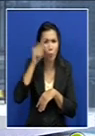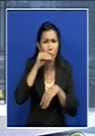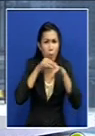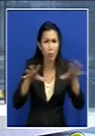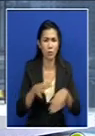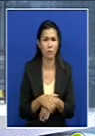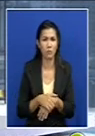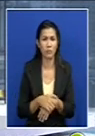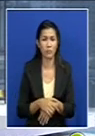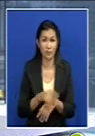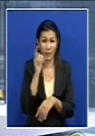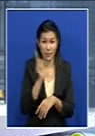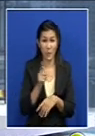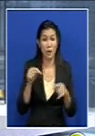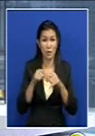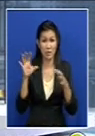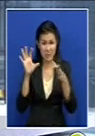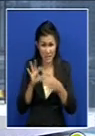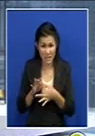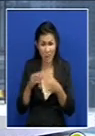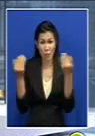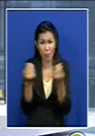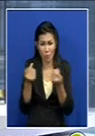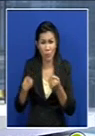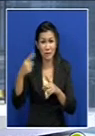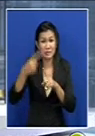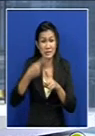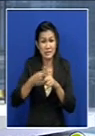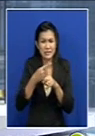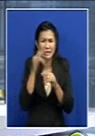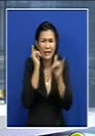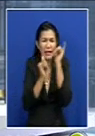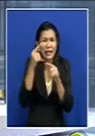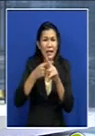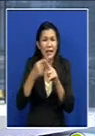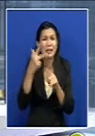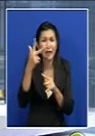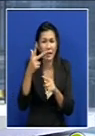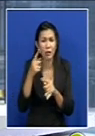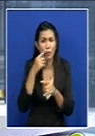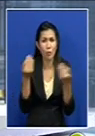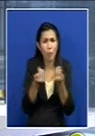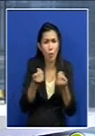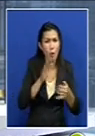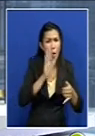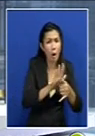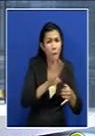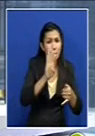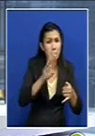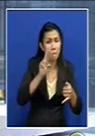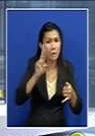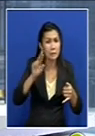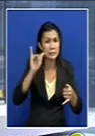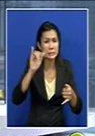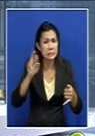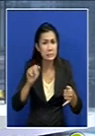คือความสำคัญเรื่องของลูกคือเด็ก3เดือนเนี่ยเป็นลูกของพันตำรวจโทบัญญินหรือไม่อย่างไรมันเป็น